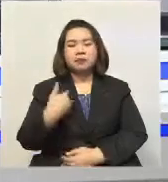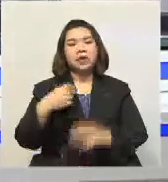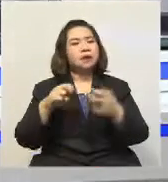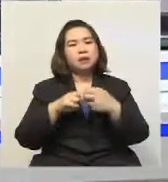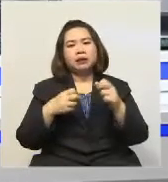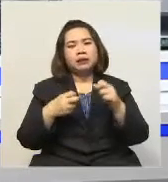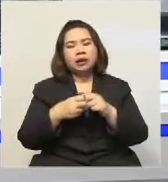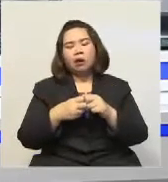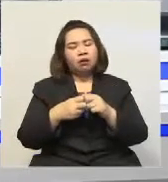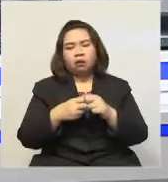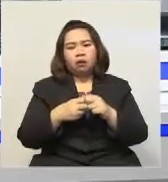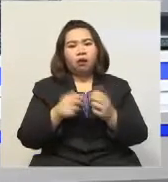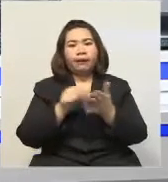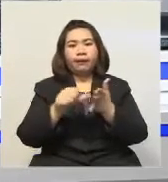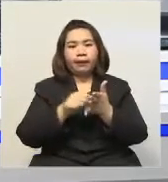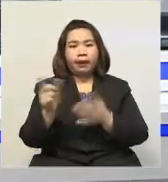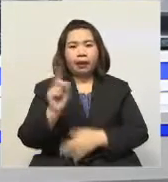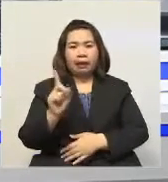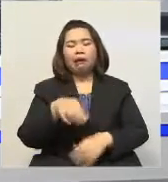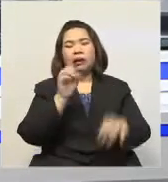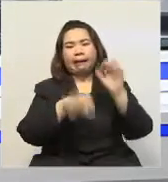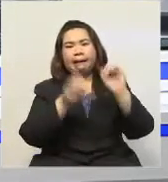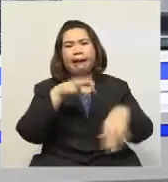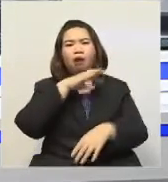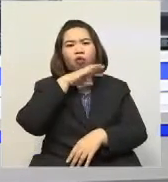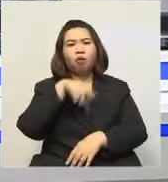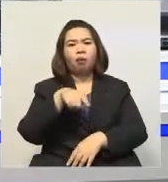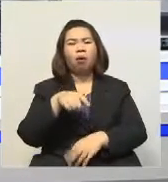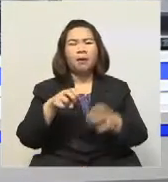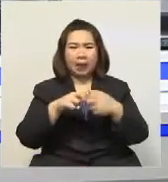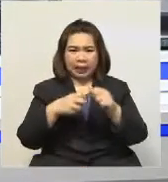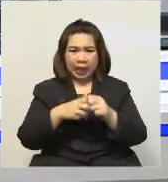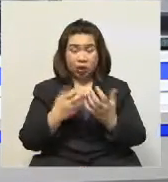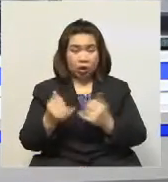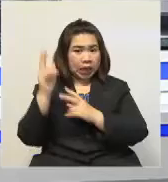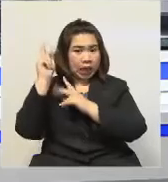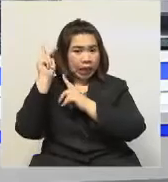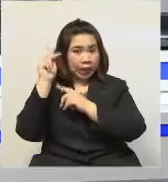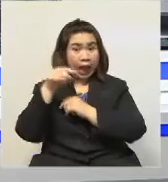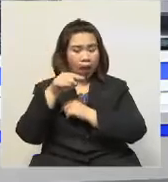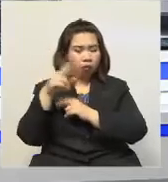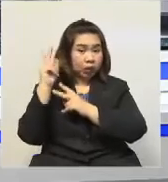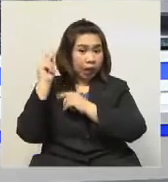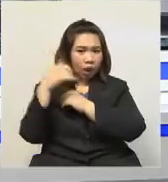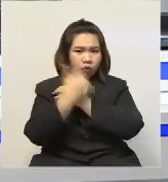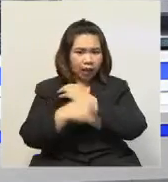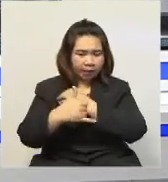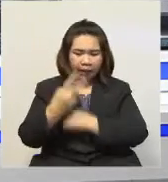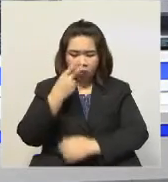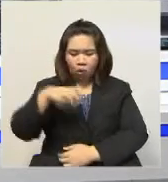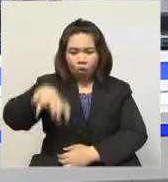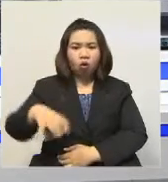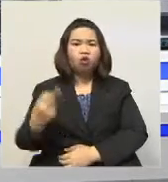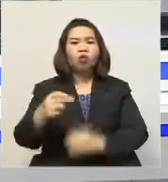อีกหนึ่งปัญหาใหญ่ที่ตอนนี้กำลังเร่งแก้กันอยู่ก็คือเรื่องของขยะนะคะโดยเฉพาะตอนนี้เนี่ยมีสื่อต่างชาติเข้าไปเสนอข่าวปัญหาขยะบนเกาะสมุ